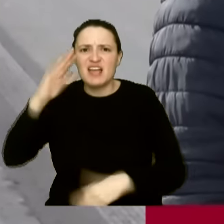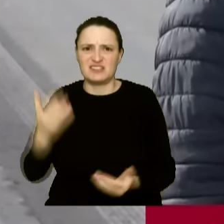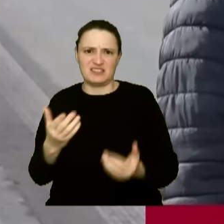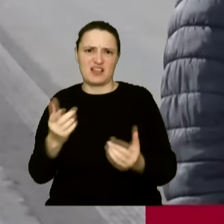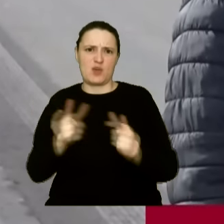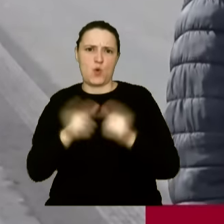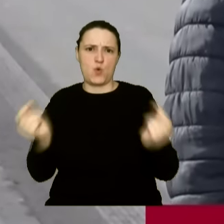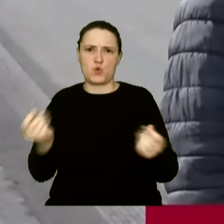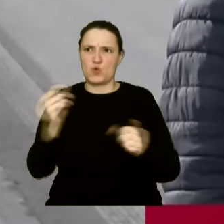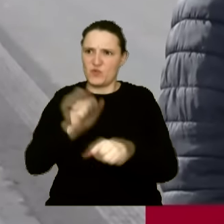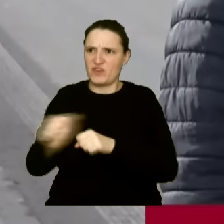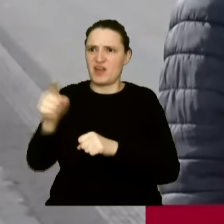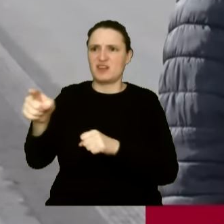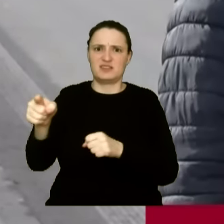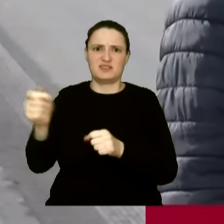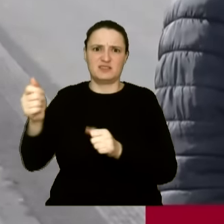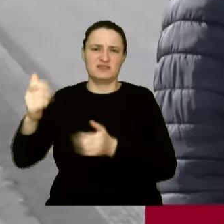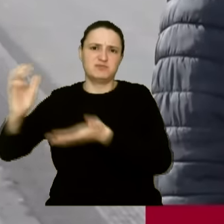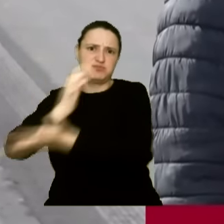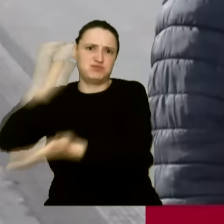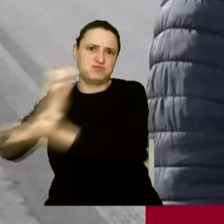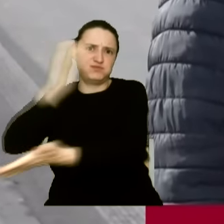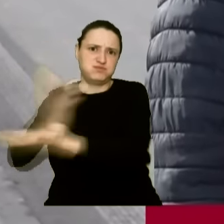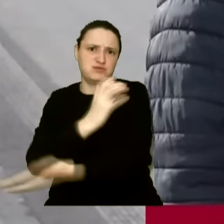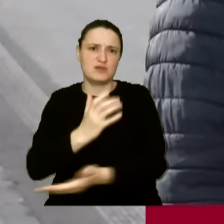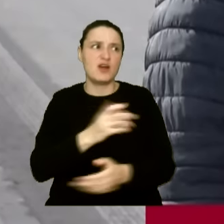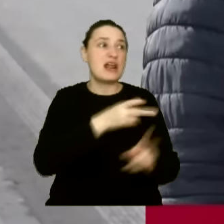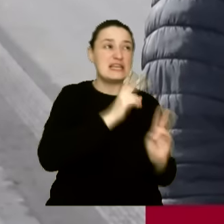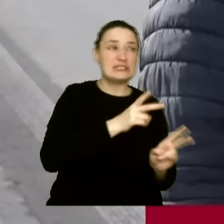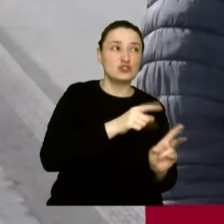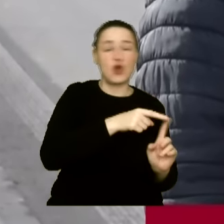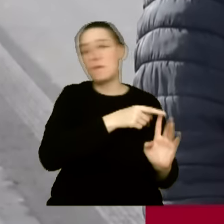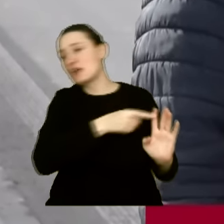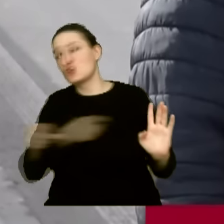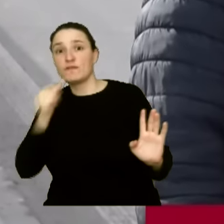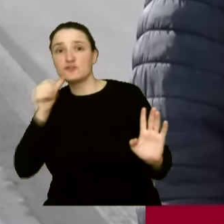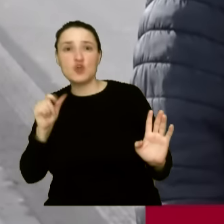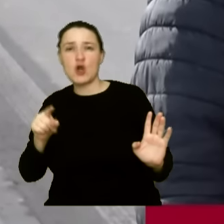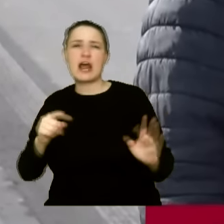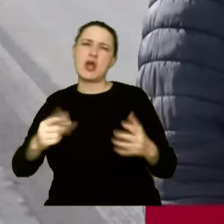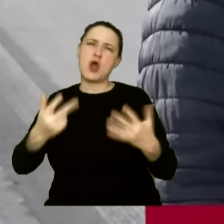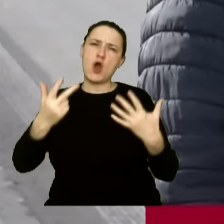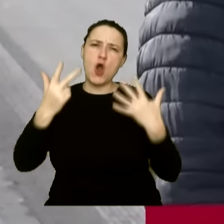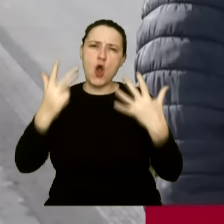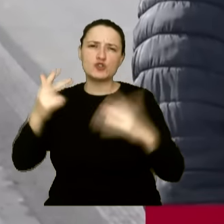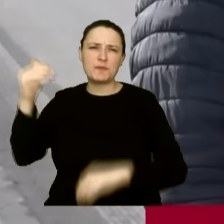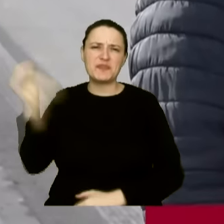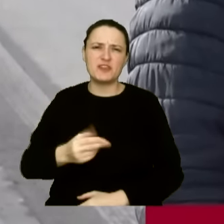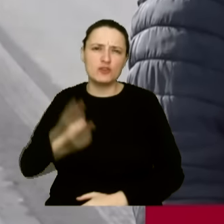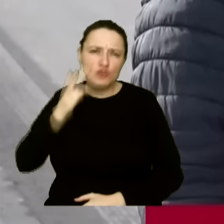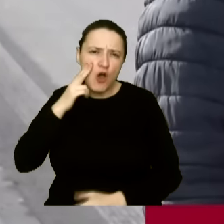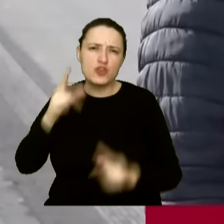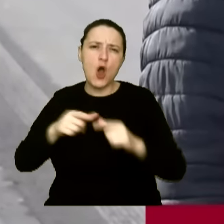Od listopada zeszłego roku do dnia wczorajszego wjechało do Polski 8 tysięcy ton ogórka